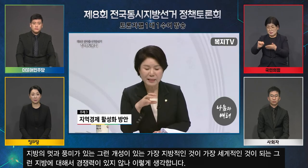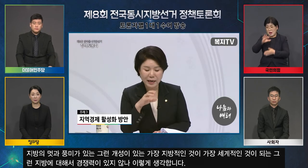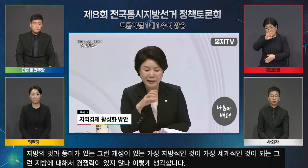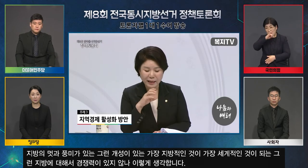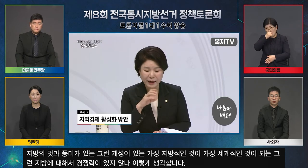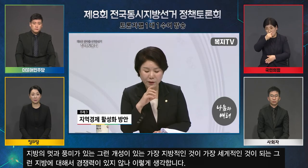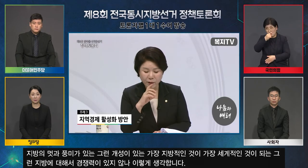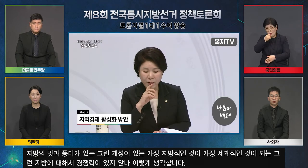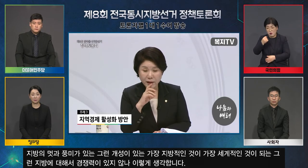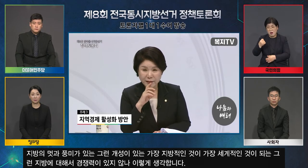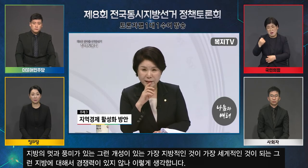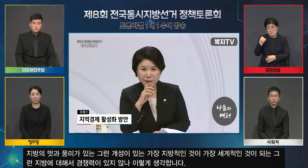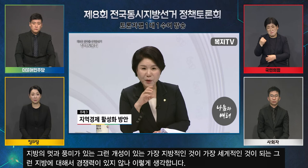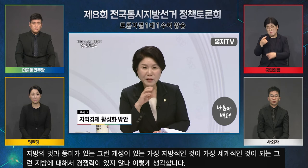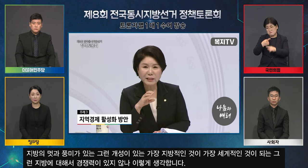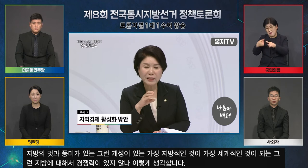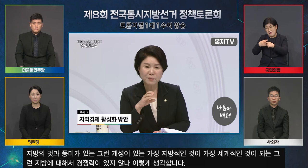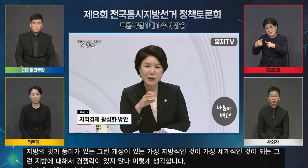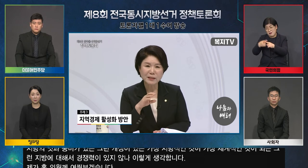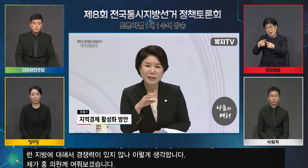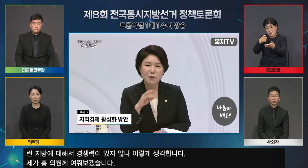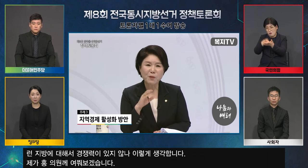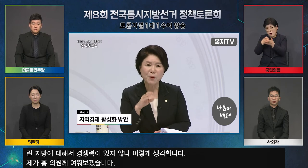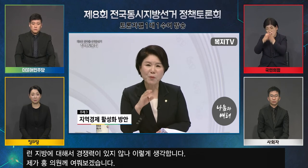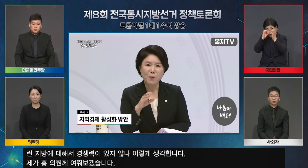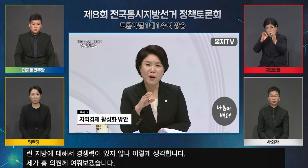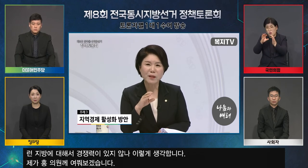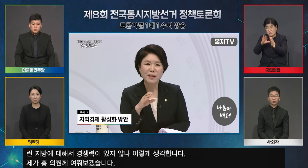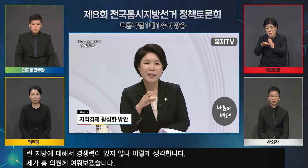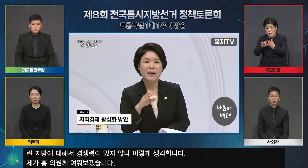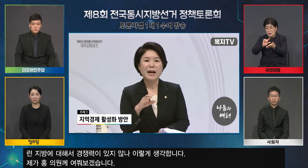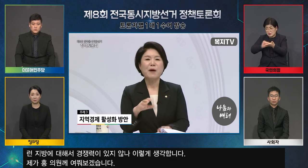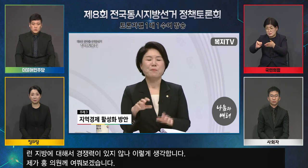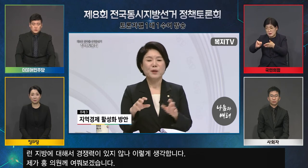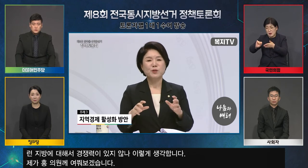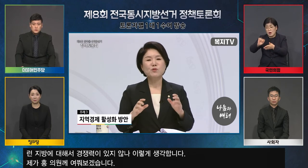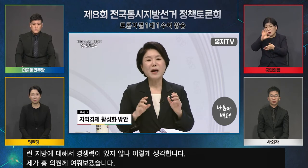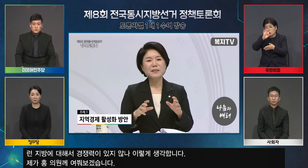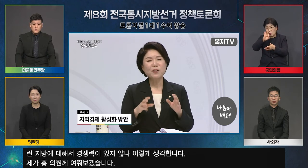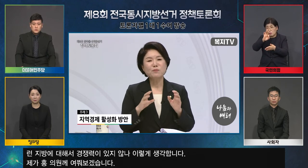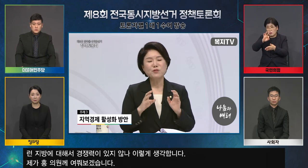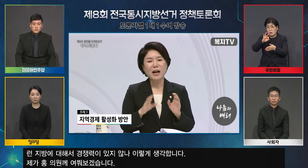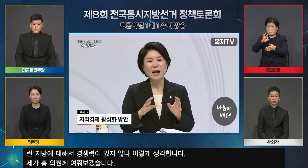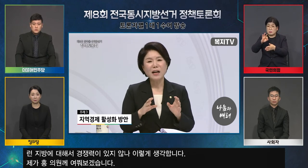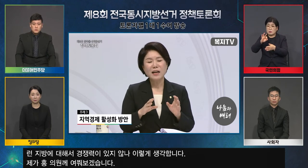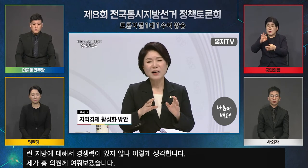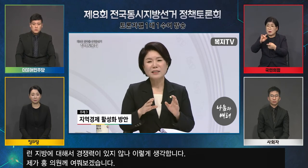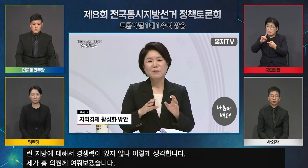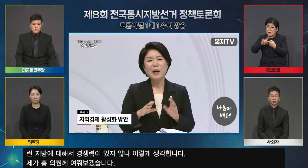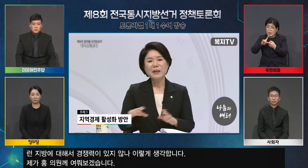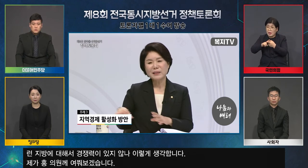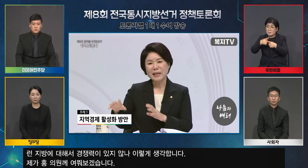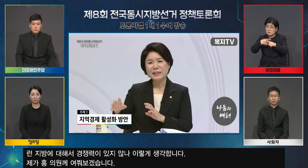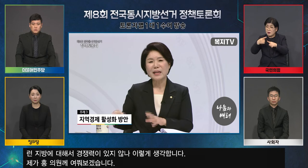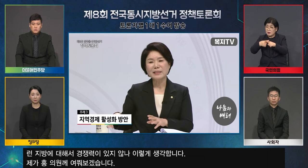지방재정영향평가제라는 게요. 지금 현재 지방재정법에 보면 갑, 중앙정부가